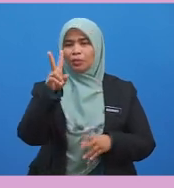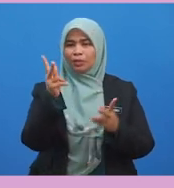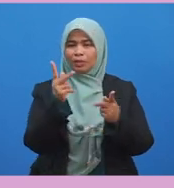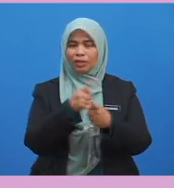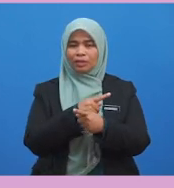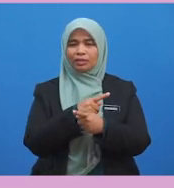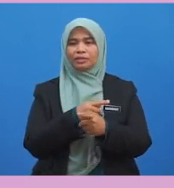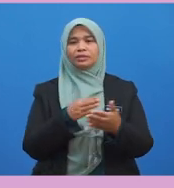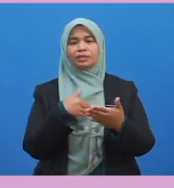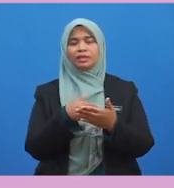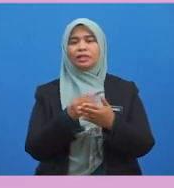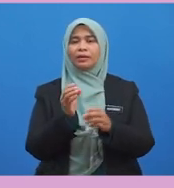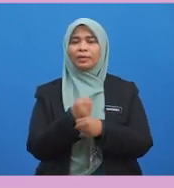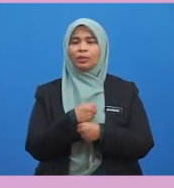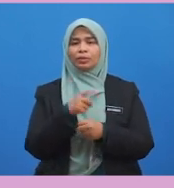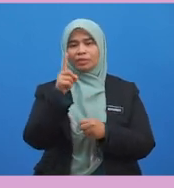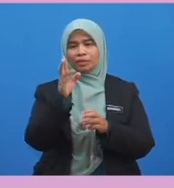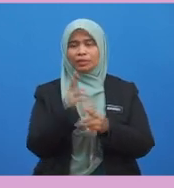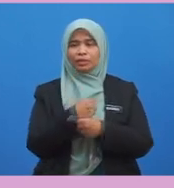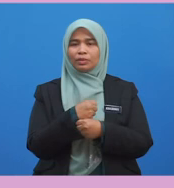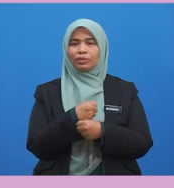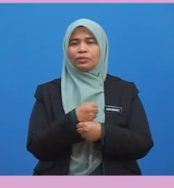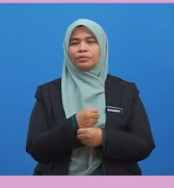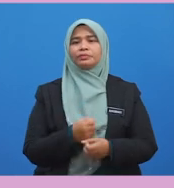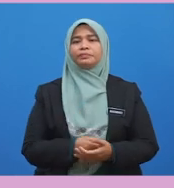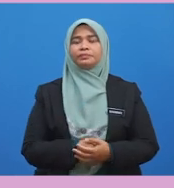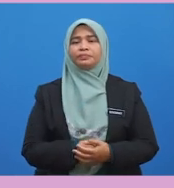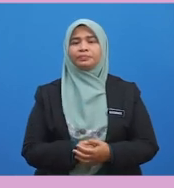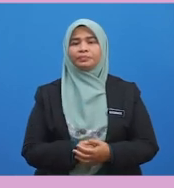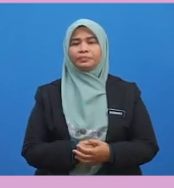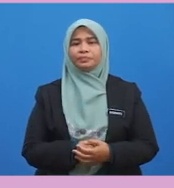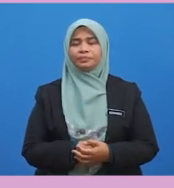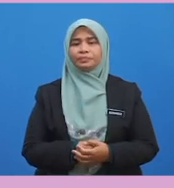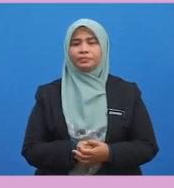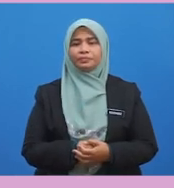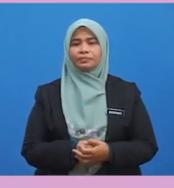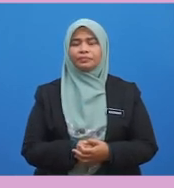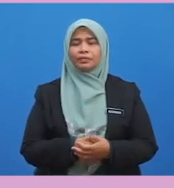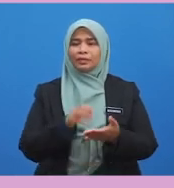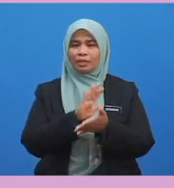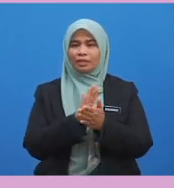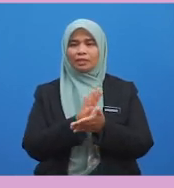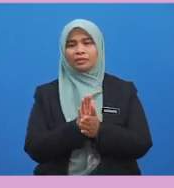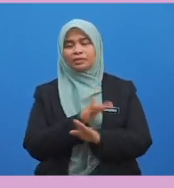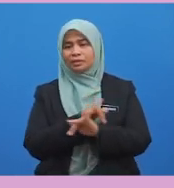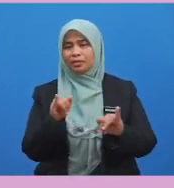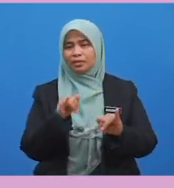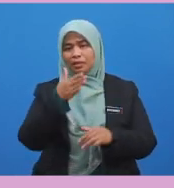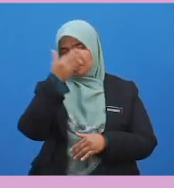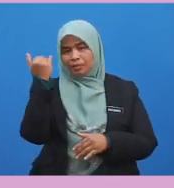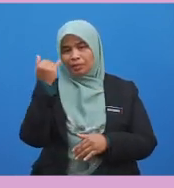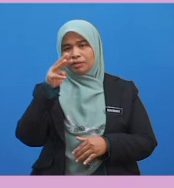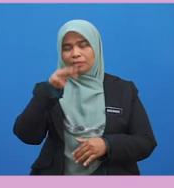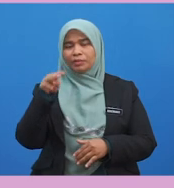sehingga membentuk satu reka bentuk produk idea pertama. Jangan lupa,